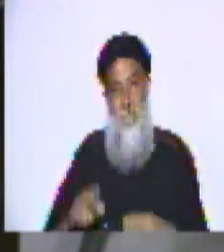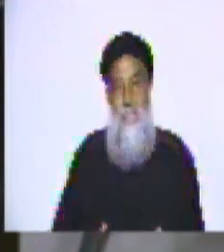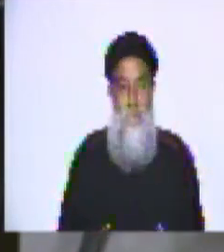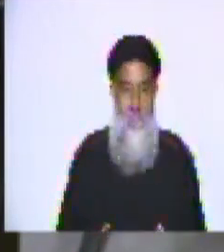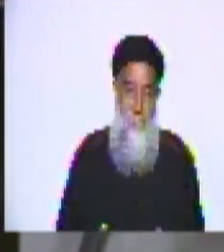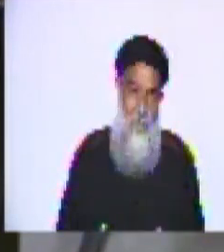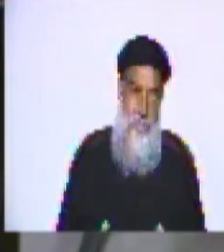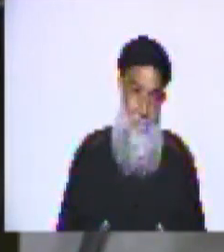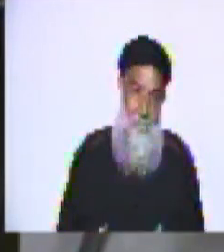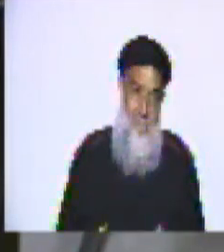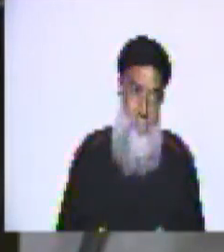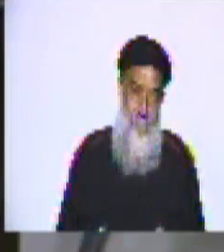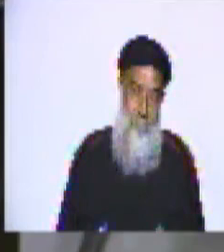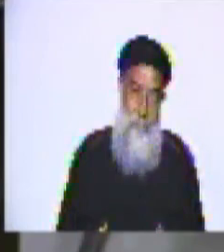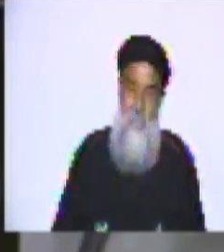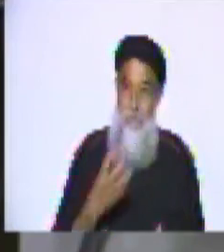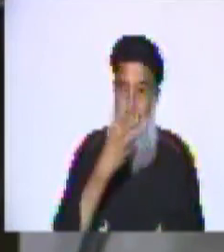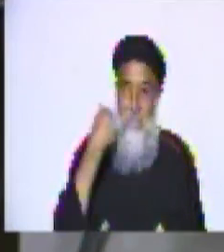الباراكليت والبيراكليت.